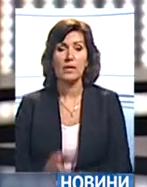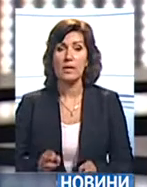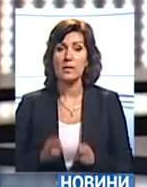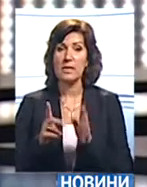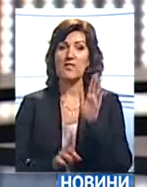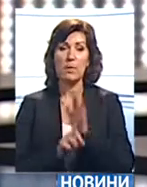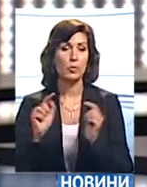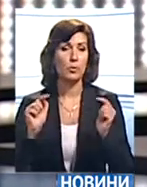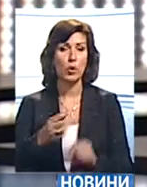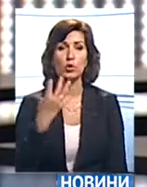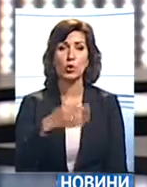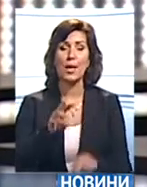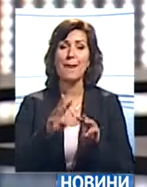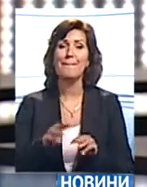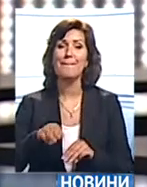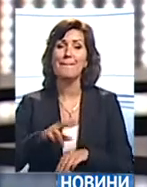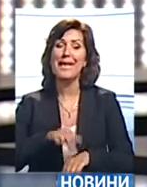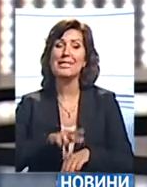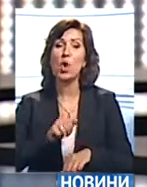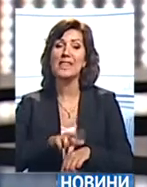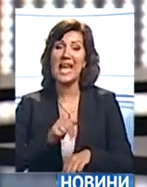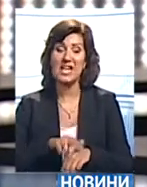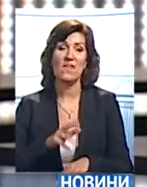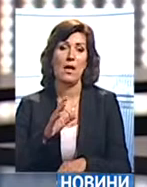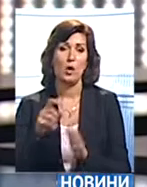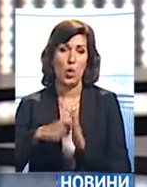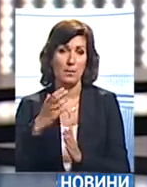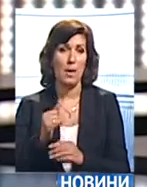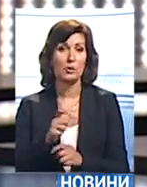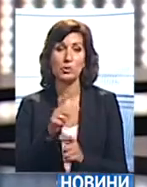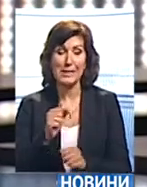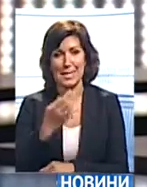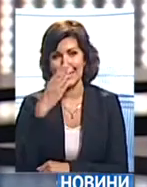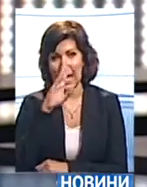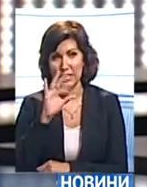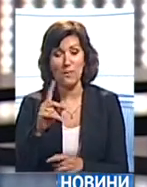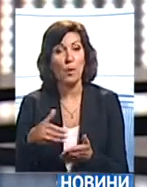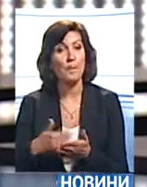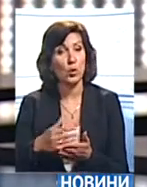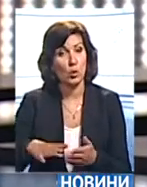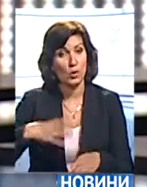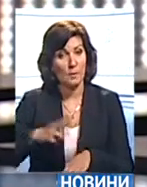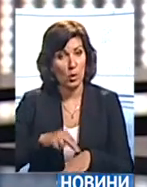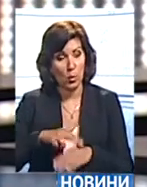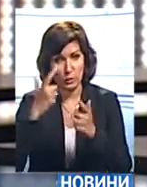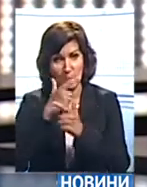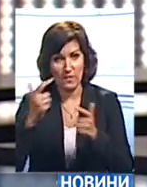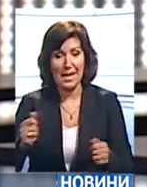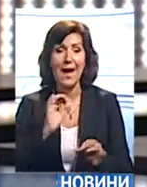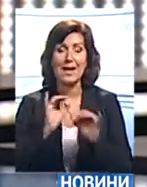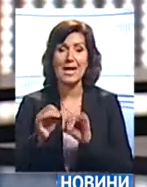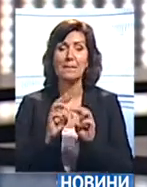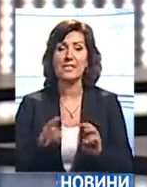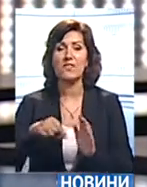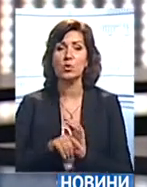Кримінальні провадження проти 40 міліціонерів Донбасу за зрадництво. Про підозру колишніх правоохоронців повідомив радник міністра